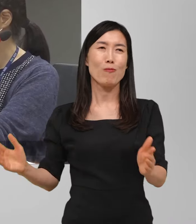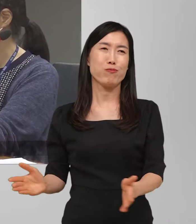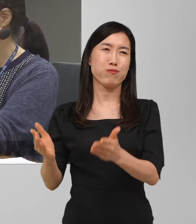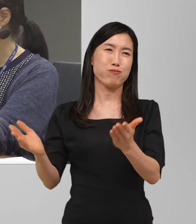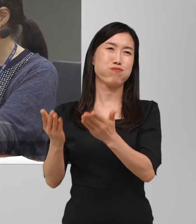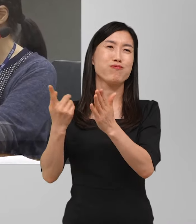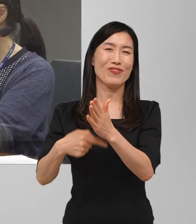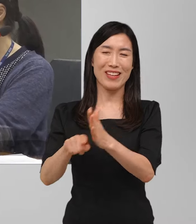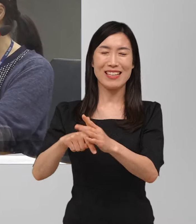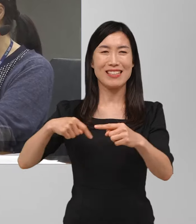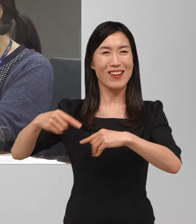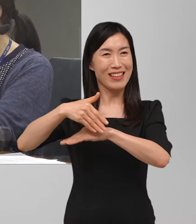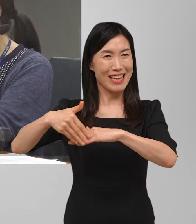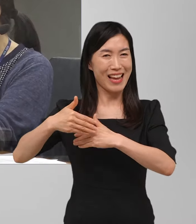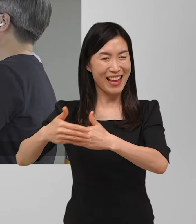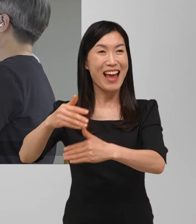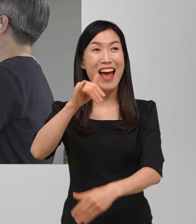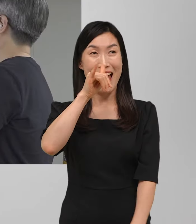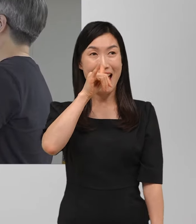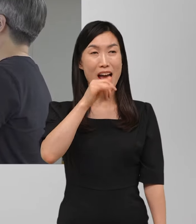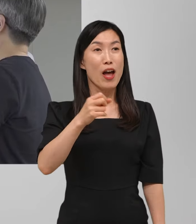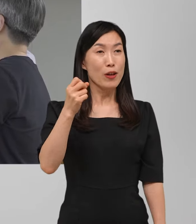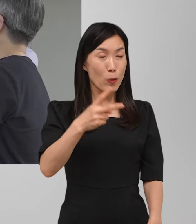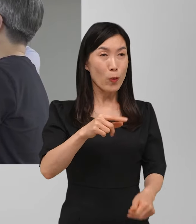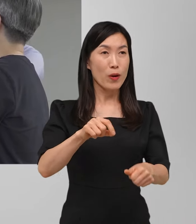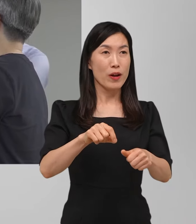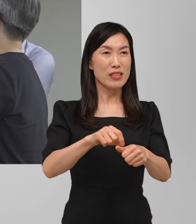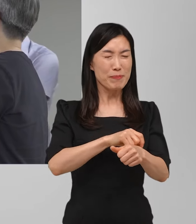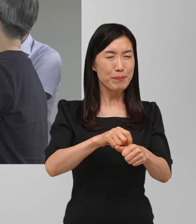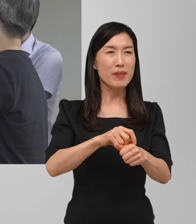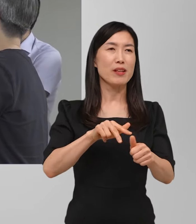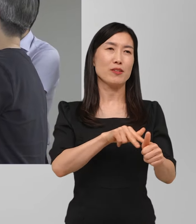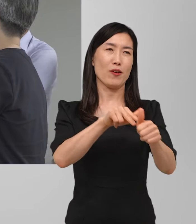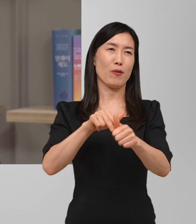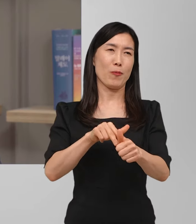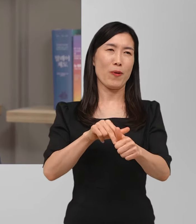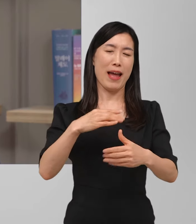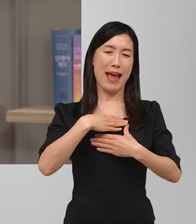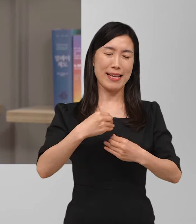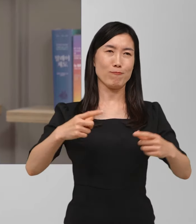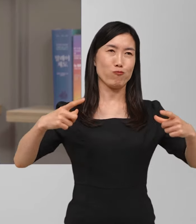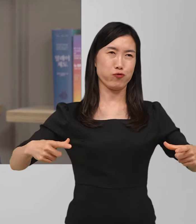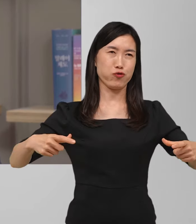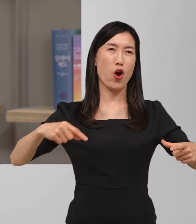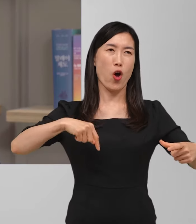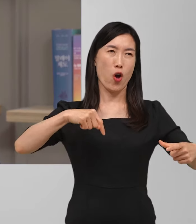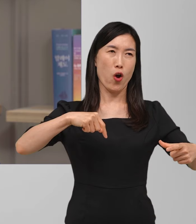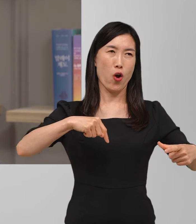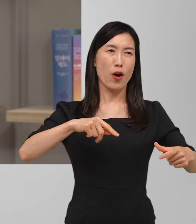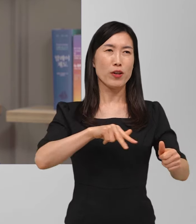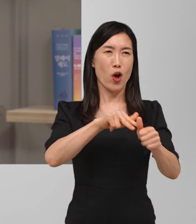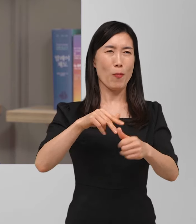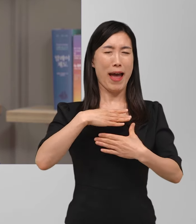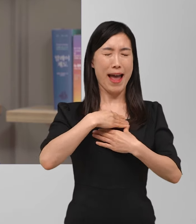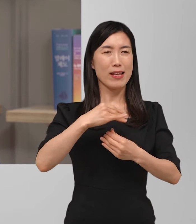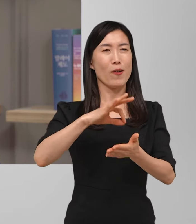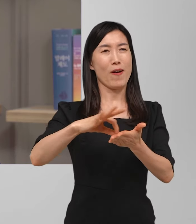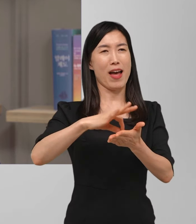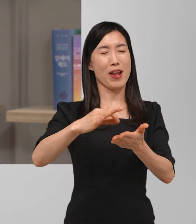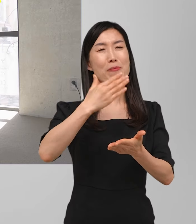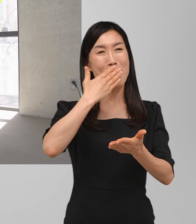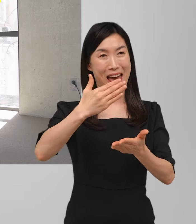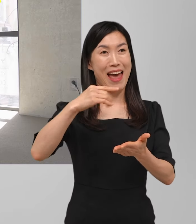지원하기 위한 여러 가지 정책들도 함께 시행을 하게 되고요. 또 특히 데이터 활용에 있어서 안전하게 데이터를 활용하게 할 수 있게 하기